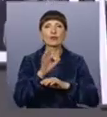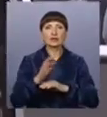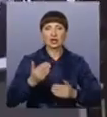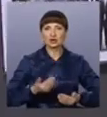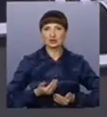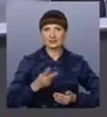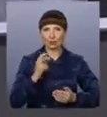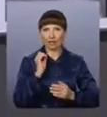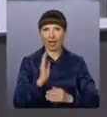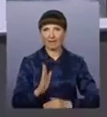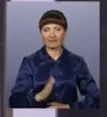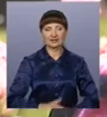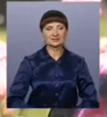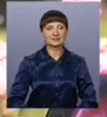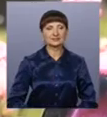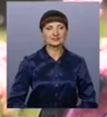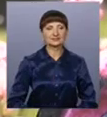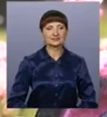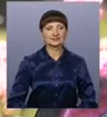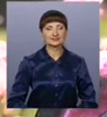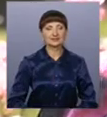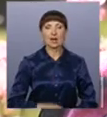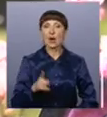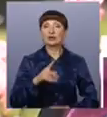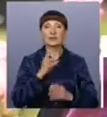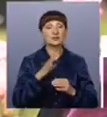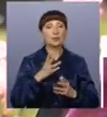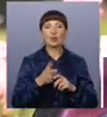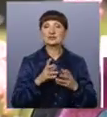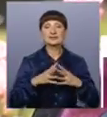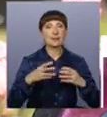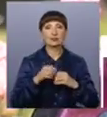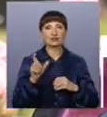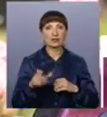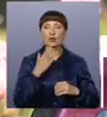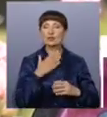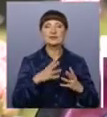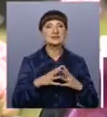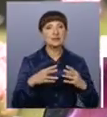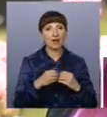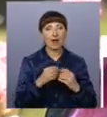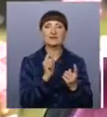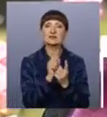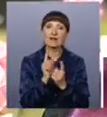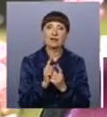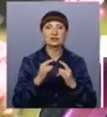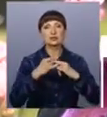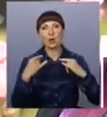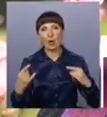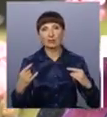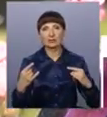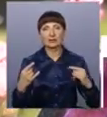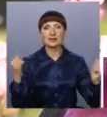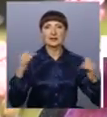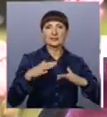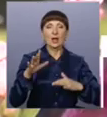Димаша Ахмедовича. Димаш Ахмедович вообще был очень семейный человек. Он любил семейные встречи, семейные застолья.